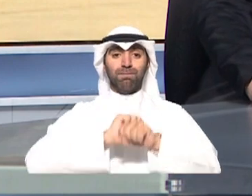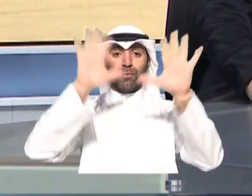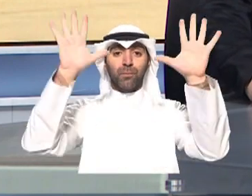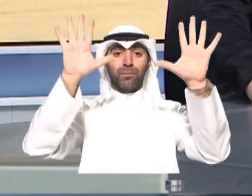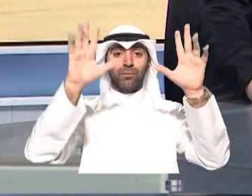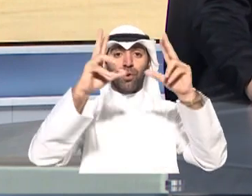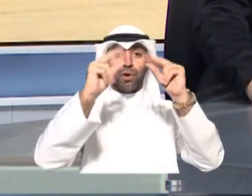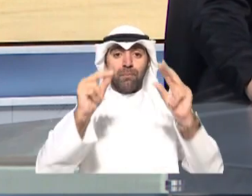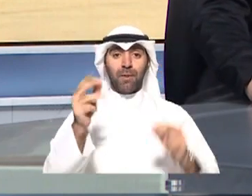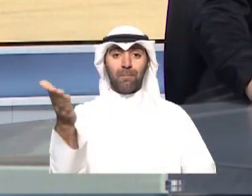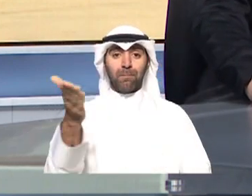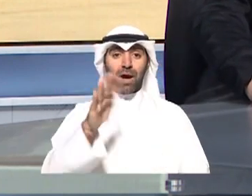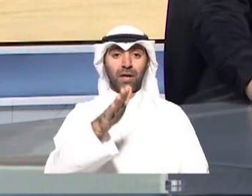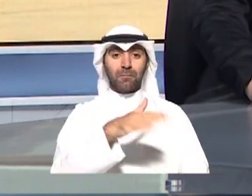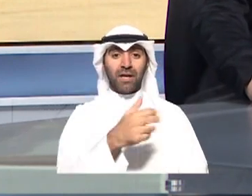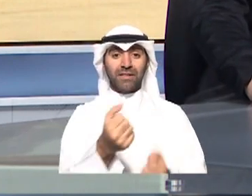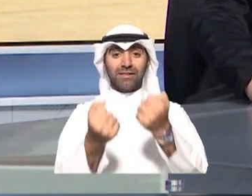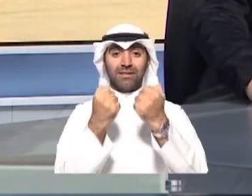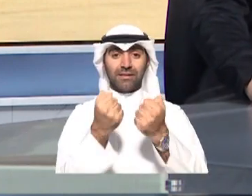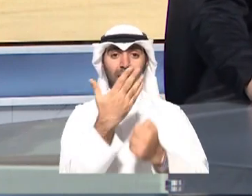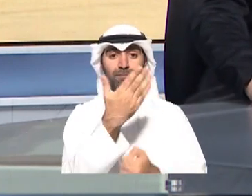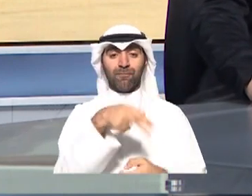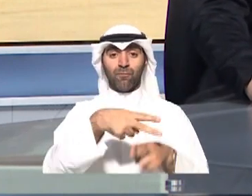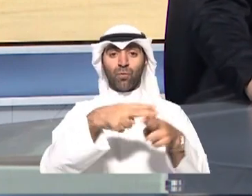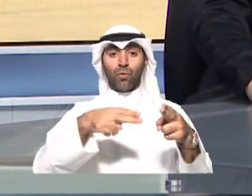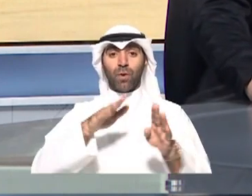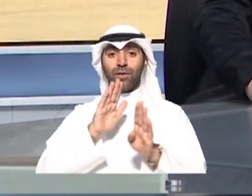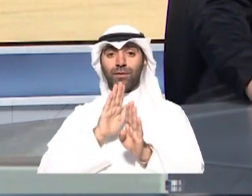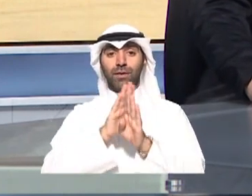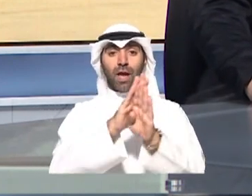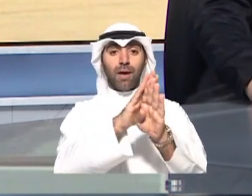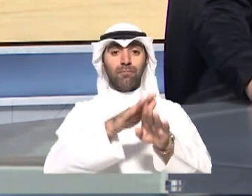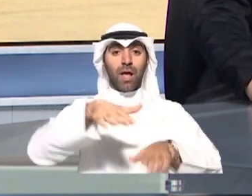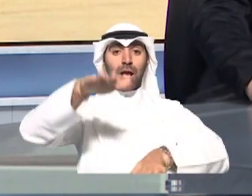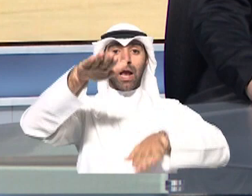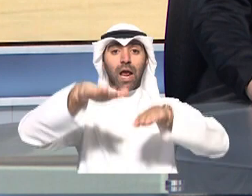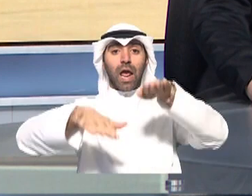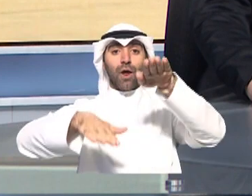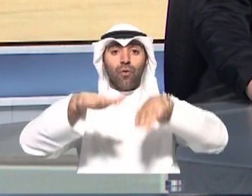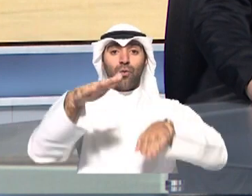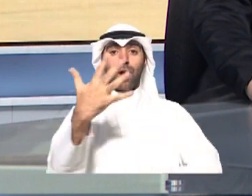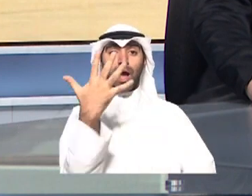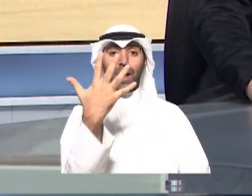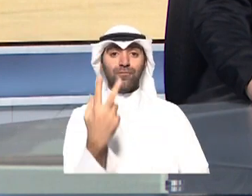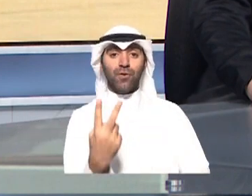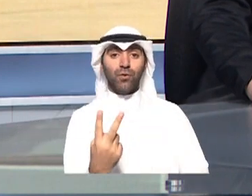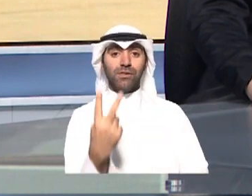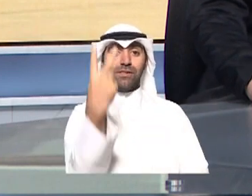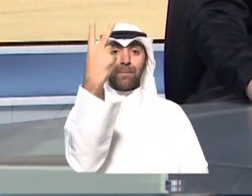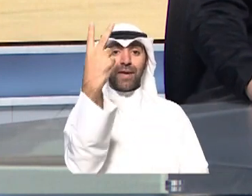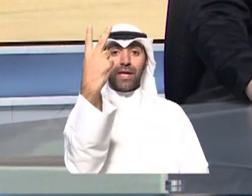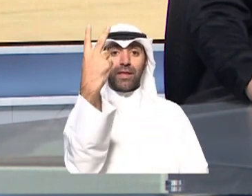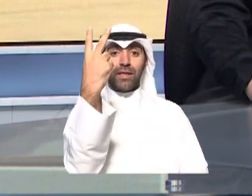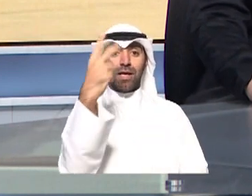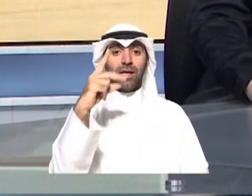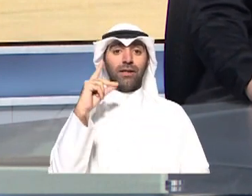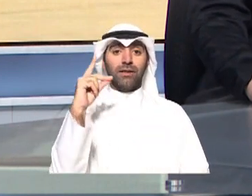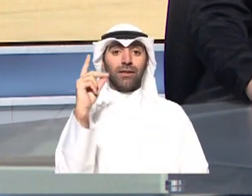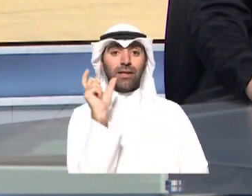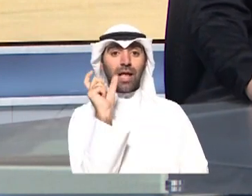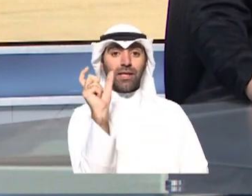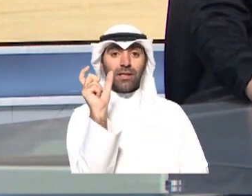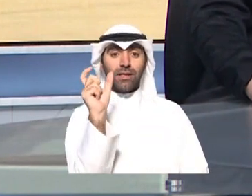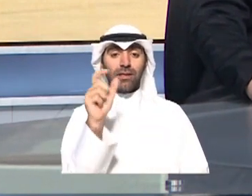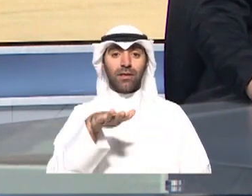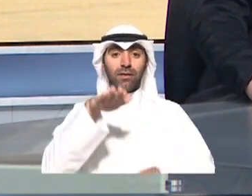حسن، تأتي هاتين الرحلتين وهما الرابعة والخامسة بالتنسيق مع وزارة الصحة وكذلك جمعية الهلال